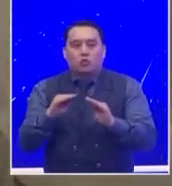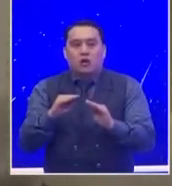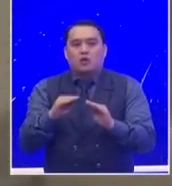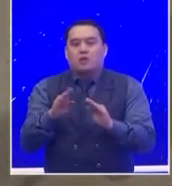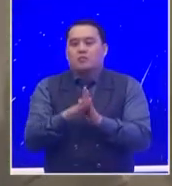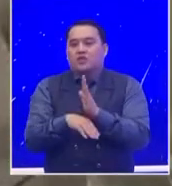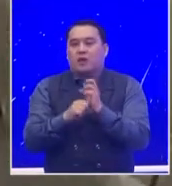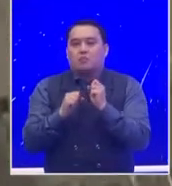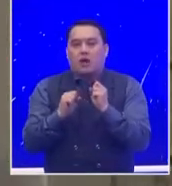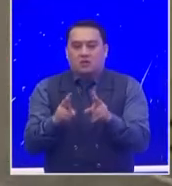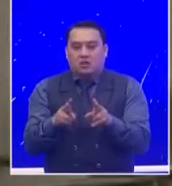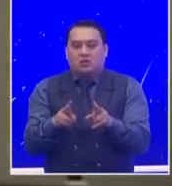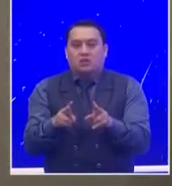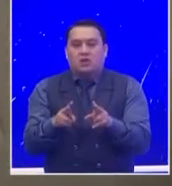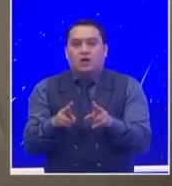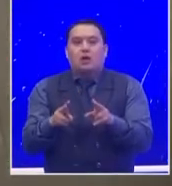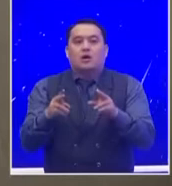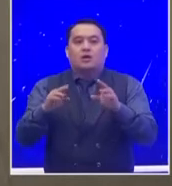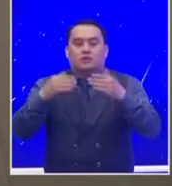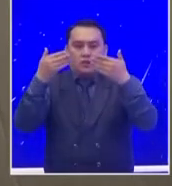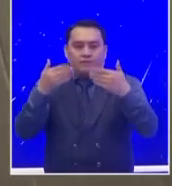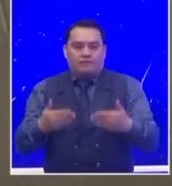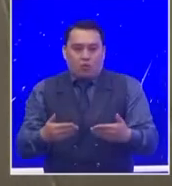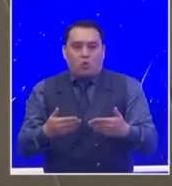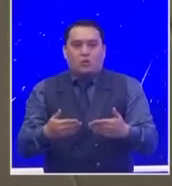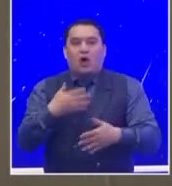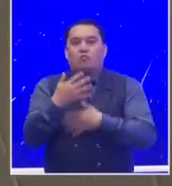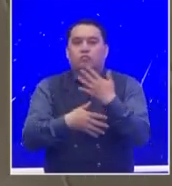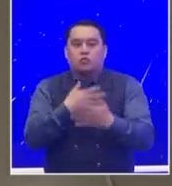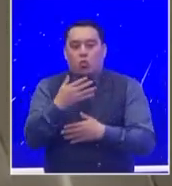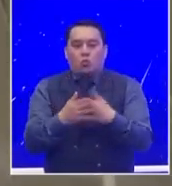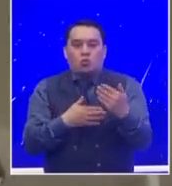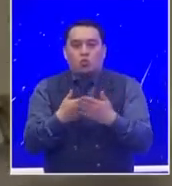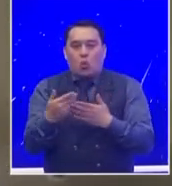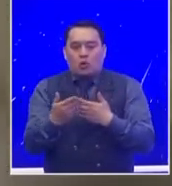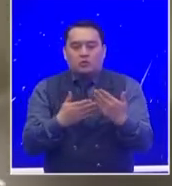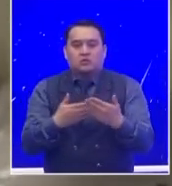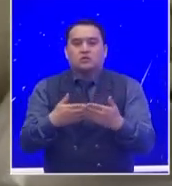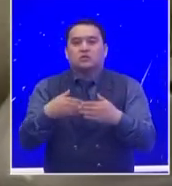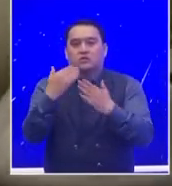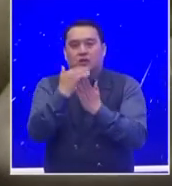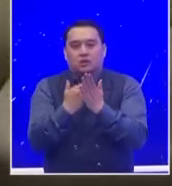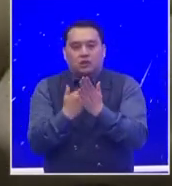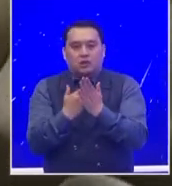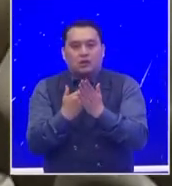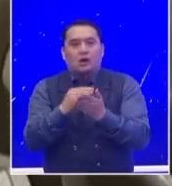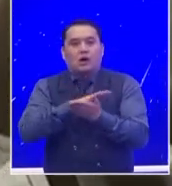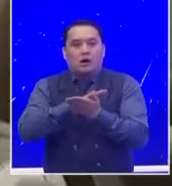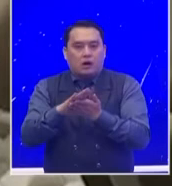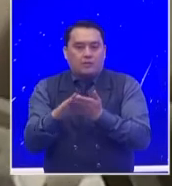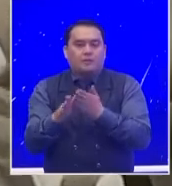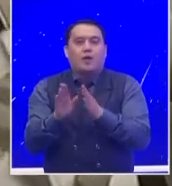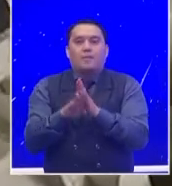максимальную безопасность. На стенах, помимо антисептиков для обработки рук, установлены рециркуляторы. Они очищают